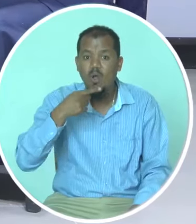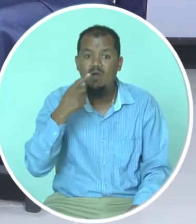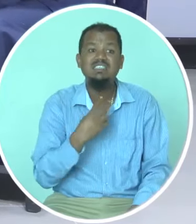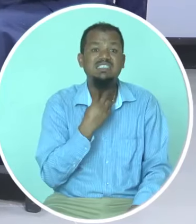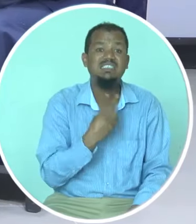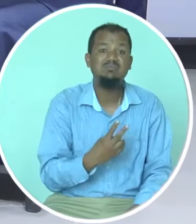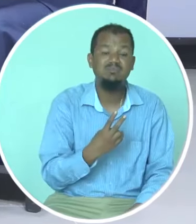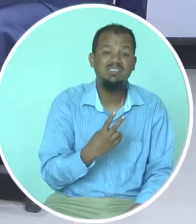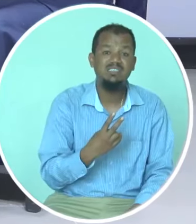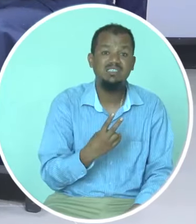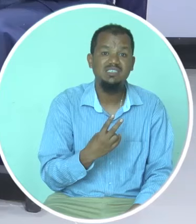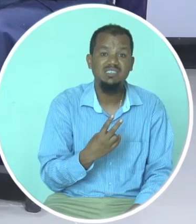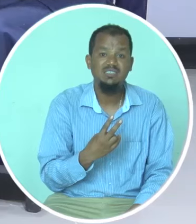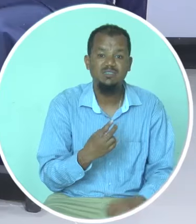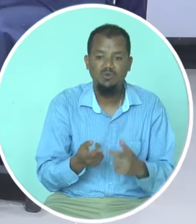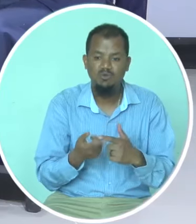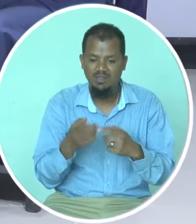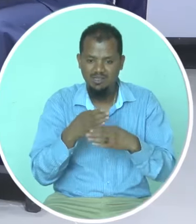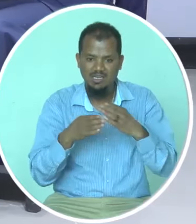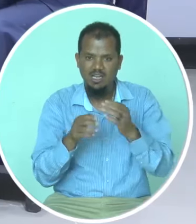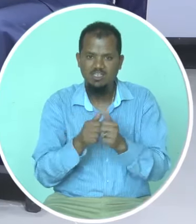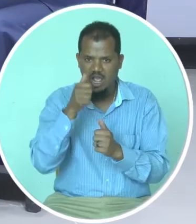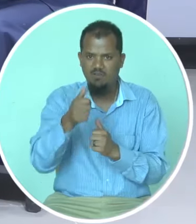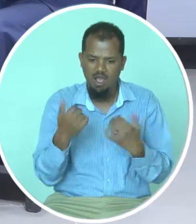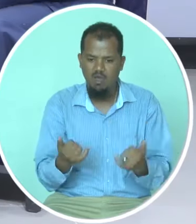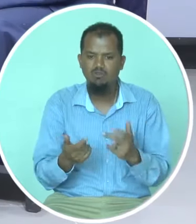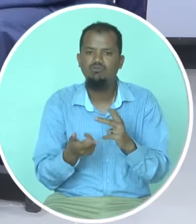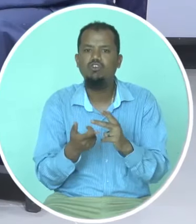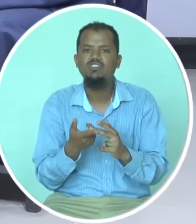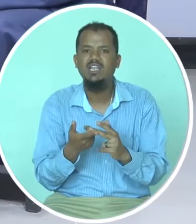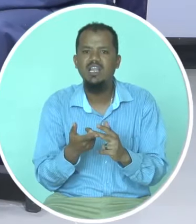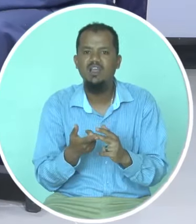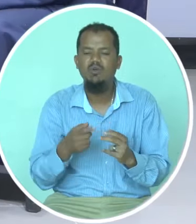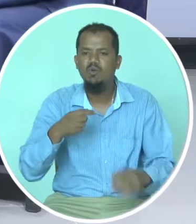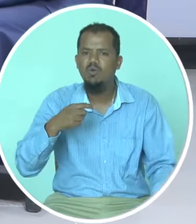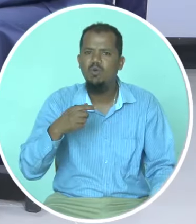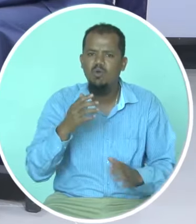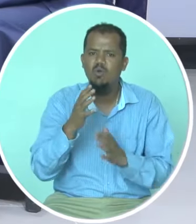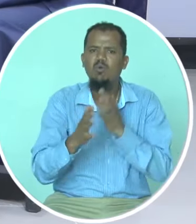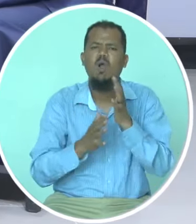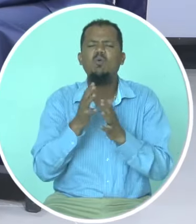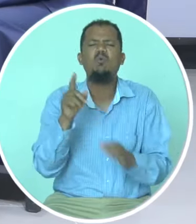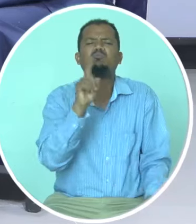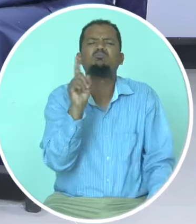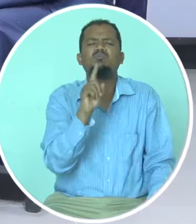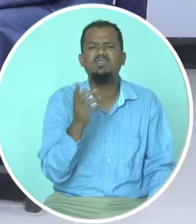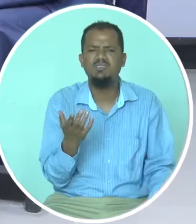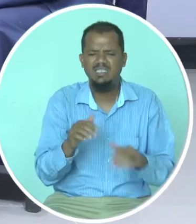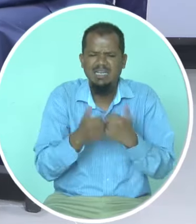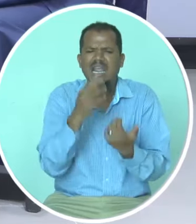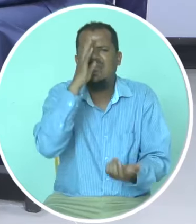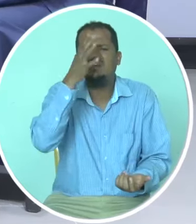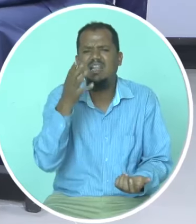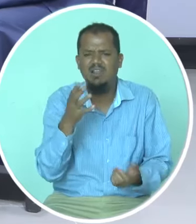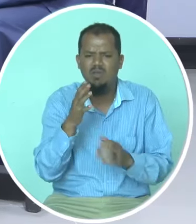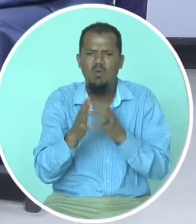ከድምጽ ቋንቋሱ ሁለተኛ ደረጃውን አልፏል አሁን ሶስተኛ የቋንቋውን ምንነት ይሄ ቋንቋ እንዴት